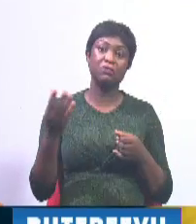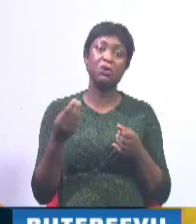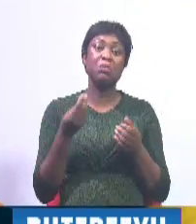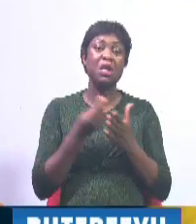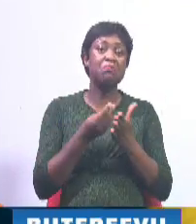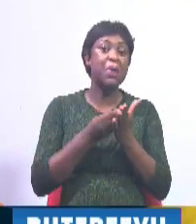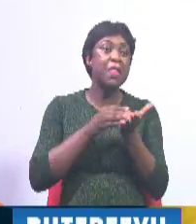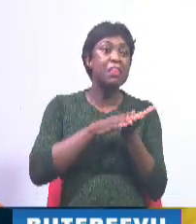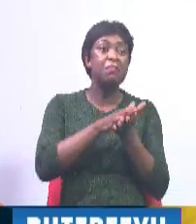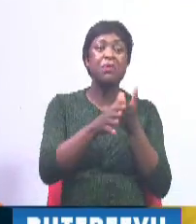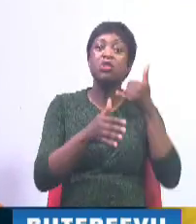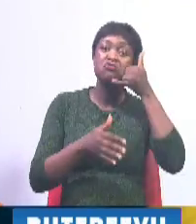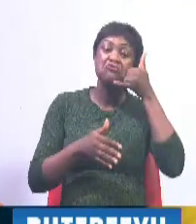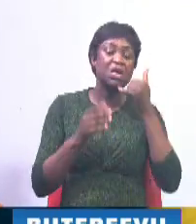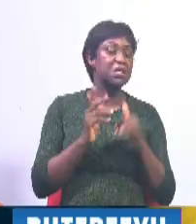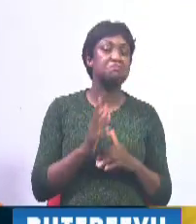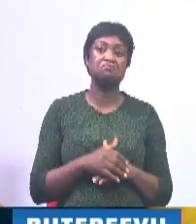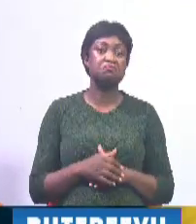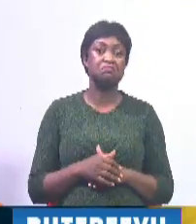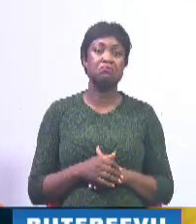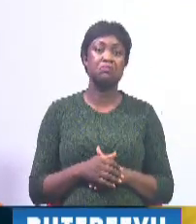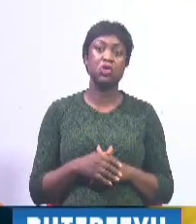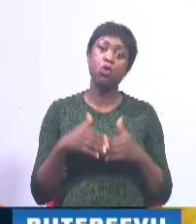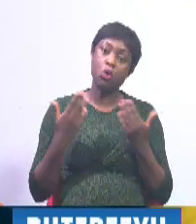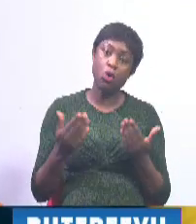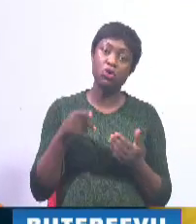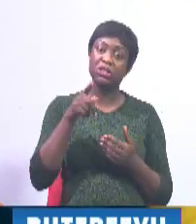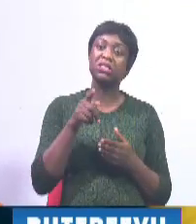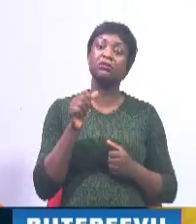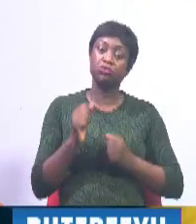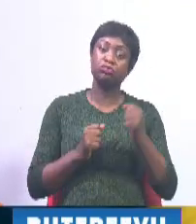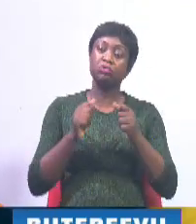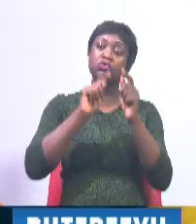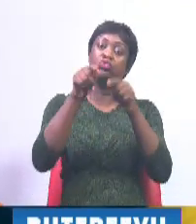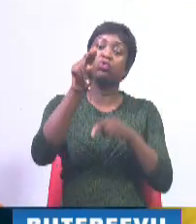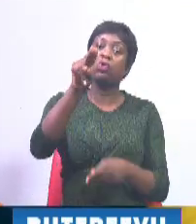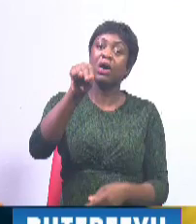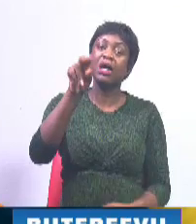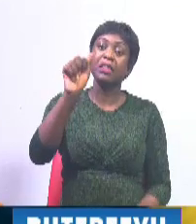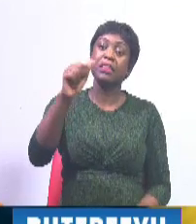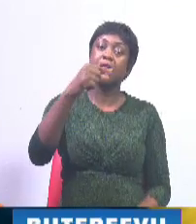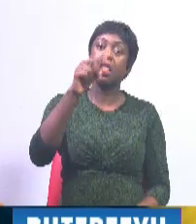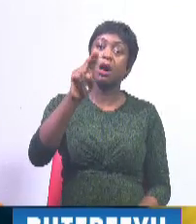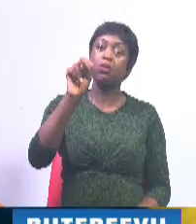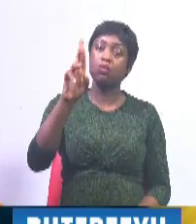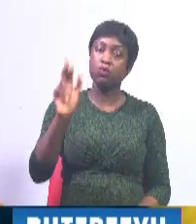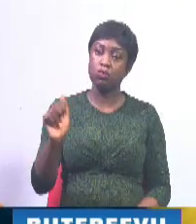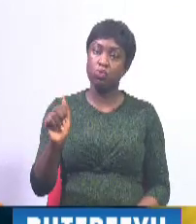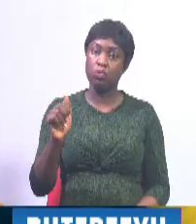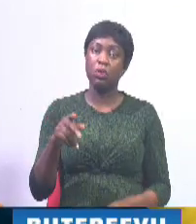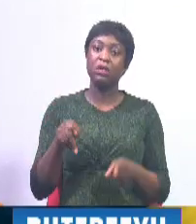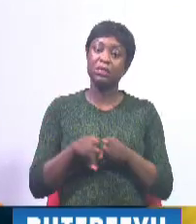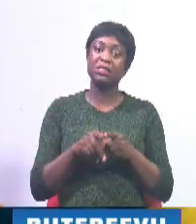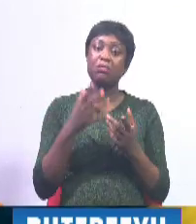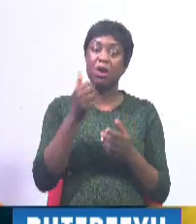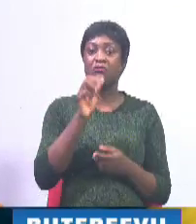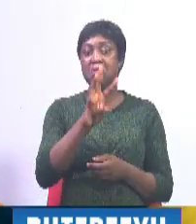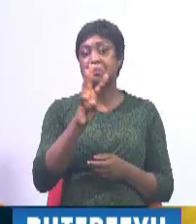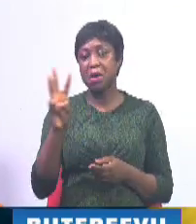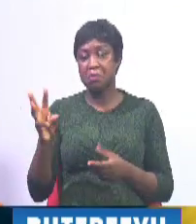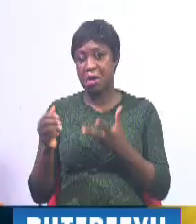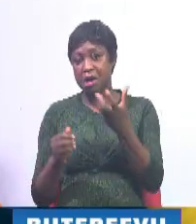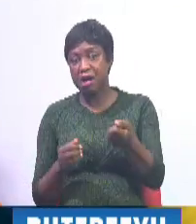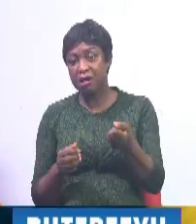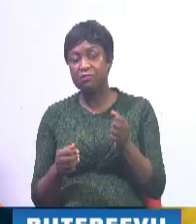ssente, ogikubako naye osobola n'okutambula n'ojja enaggulu wali n'ofuna. Tuli ku website ya UHRC, tulina